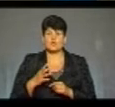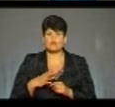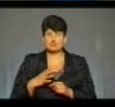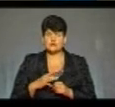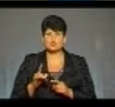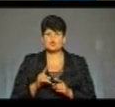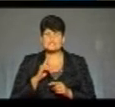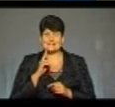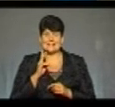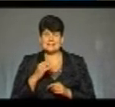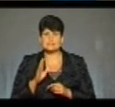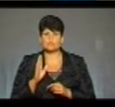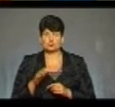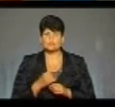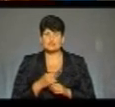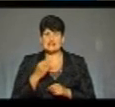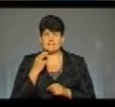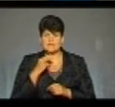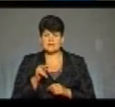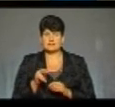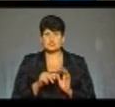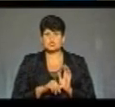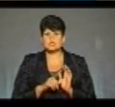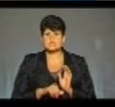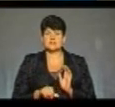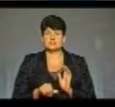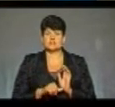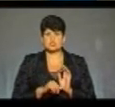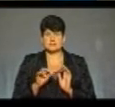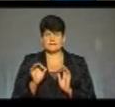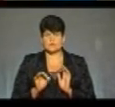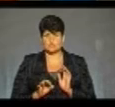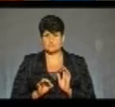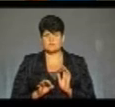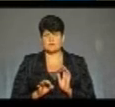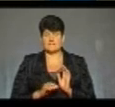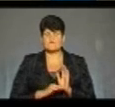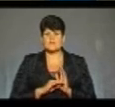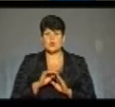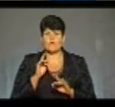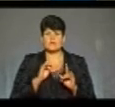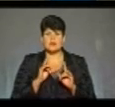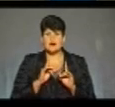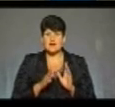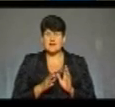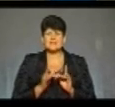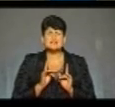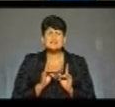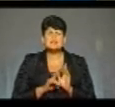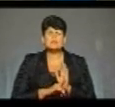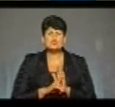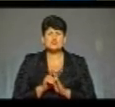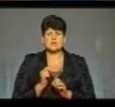Очікують, що Зеленський буде працювати ефективно на 66%. Верховна Рада, яка тільки